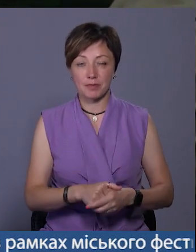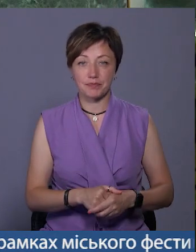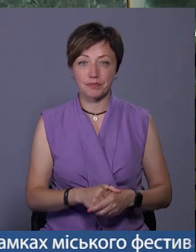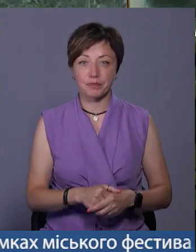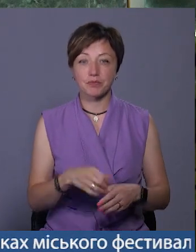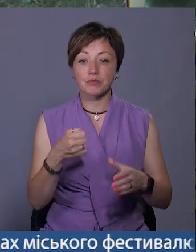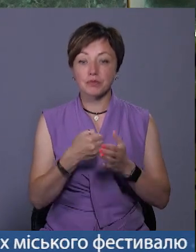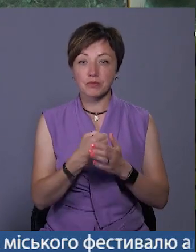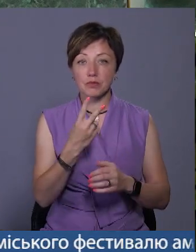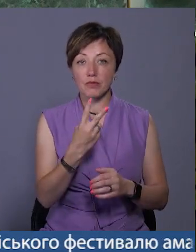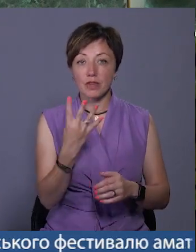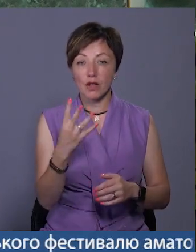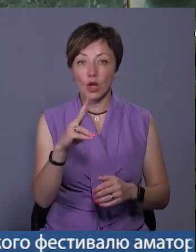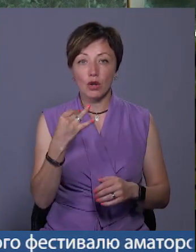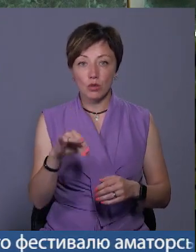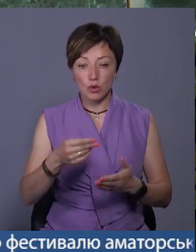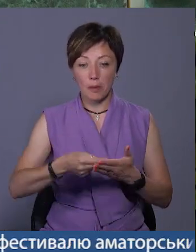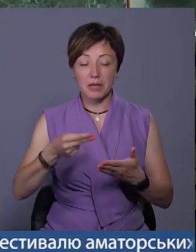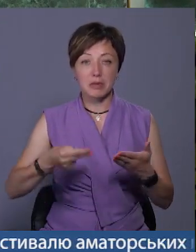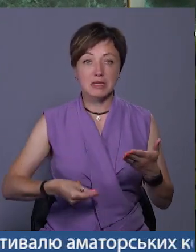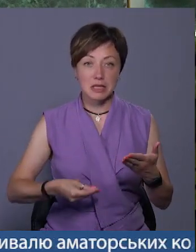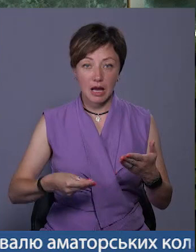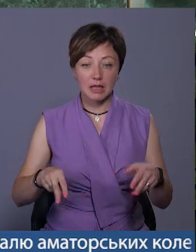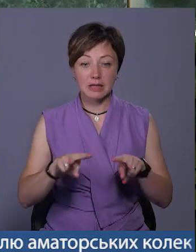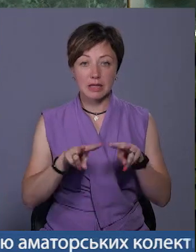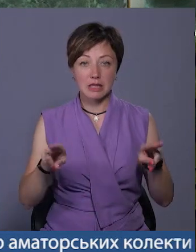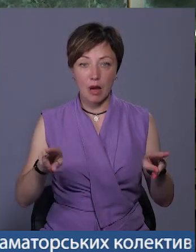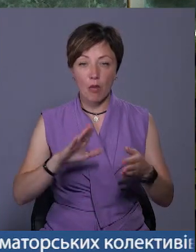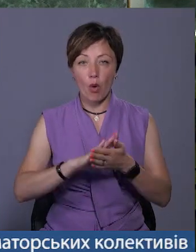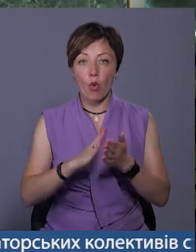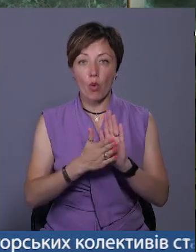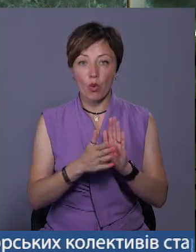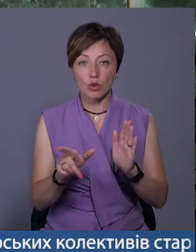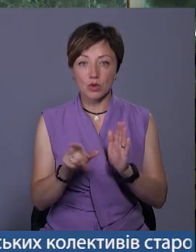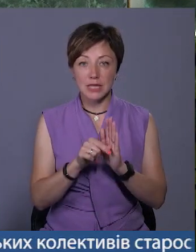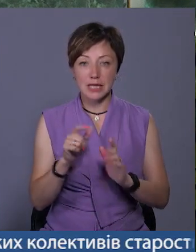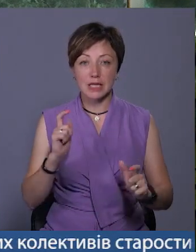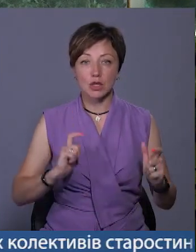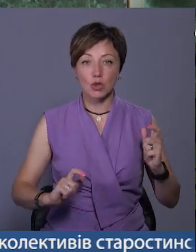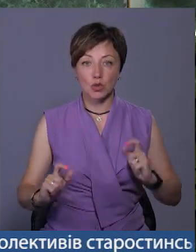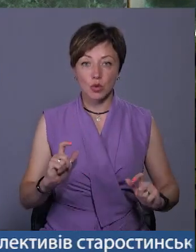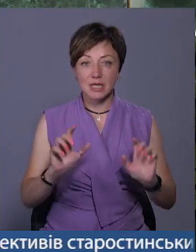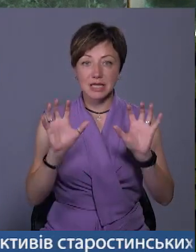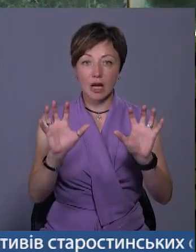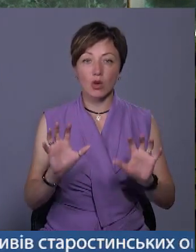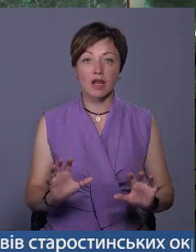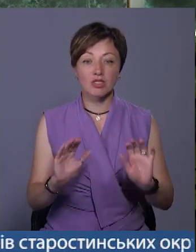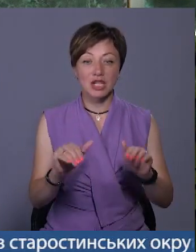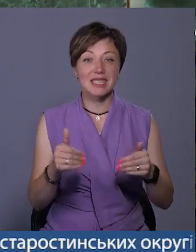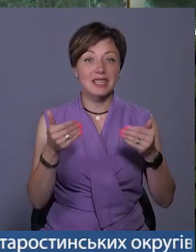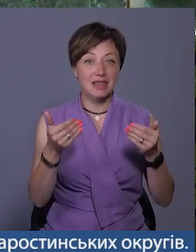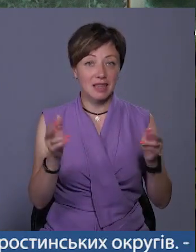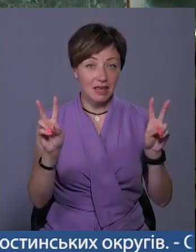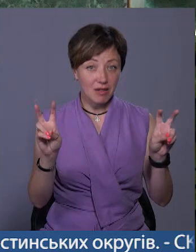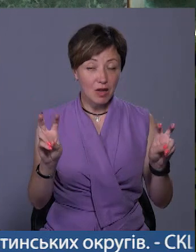До 24 лютого ми підписали так само угоду з Інститутом законодавчих ініціатив.